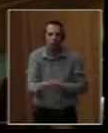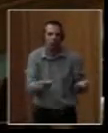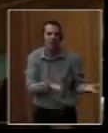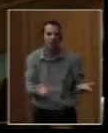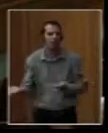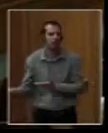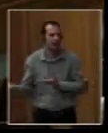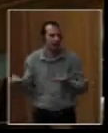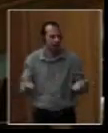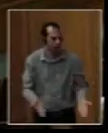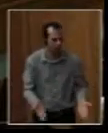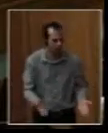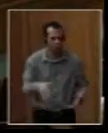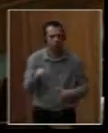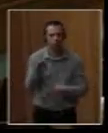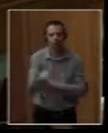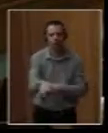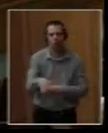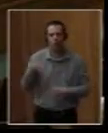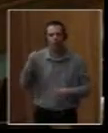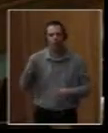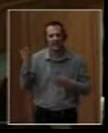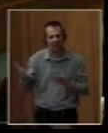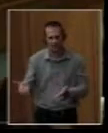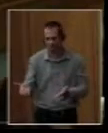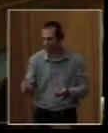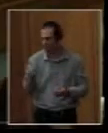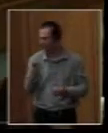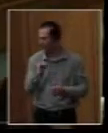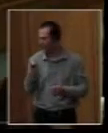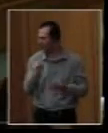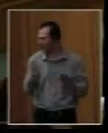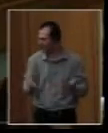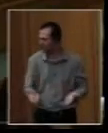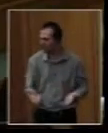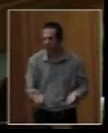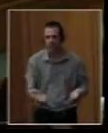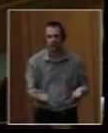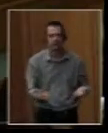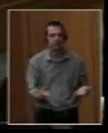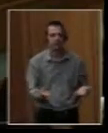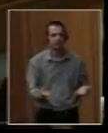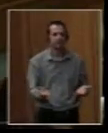στο χώρο του Ευγενείου, που μας παραχώρησε το χώρο για την διοργάνωση της